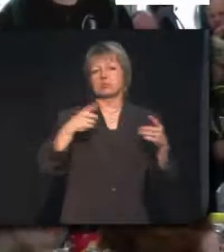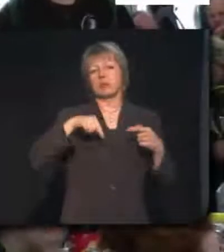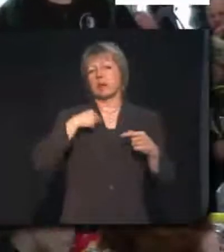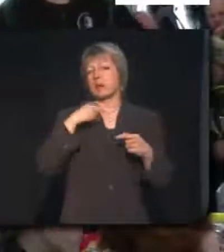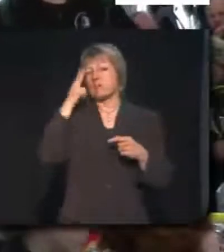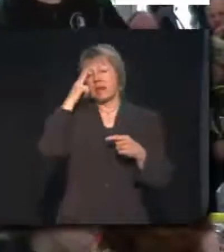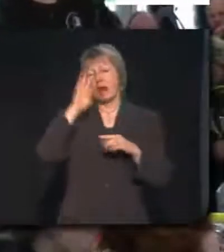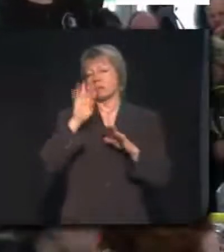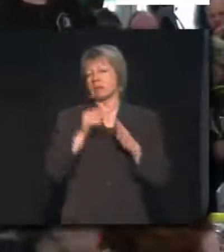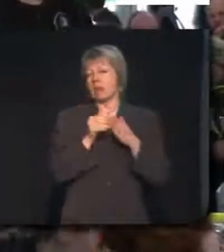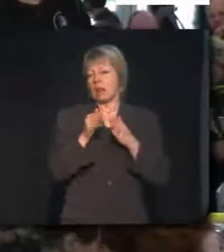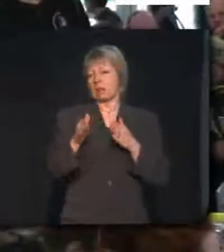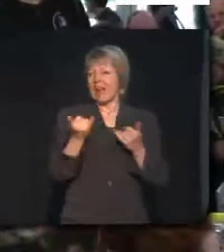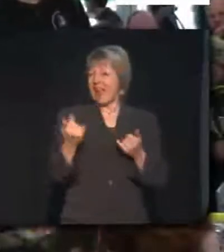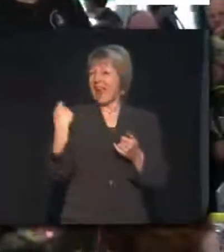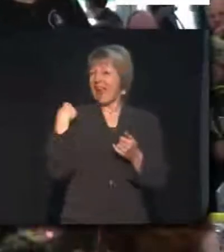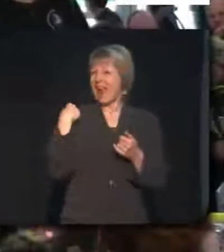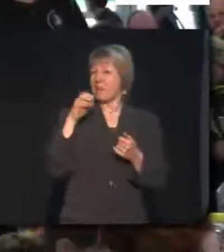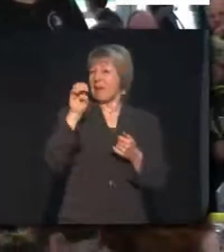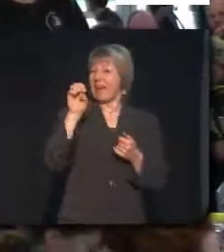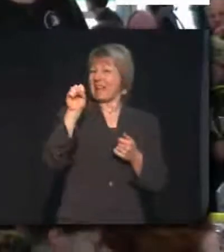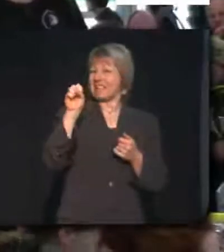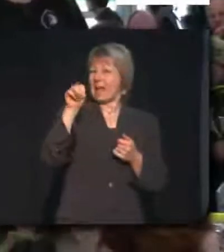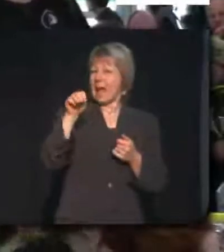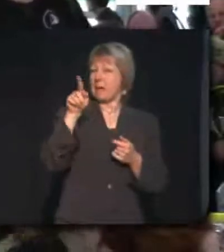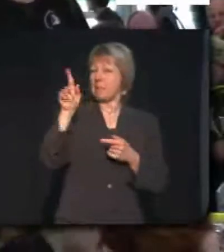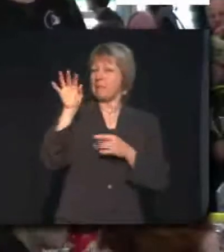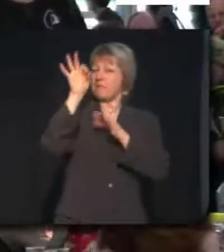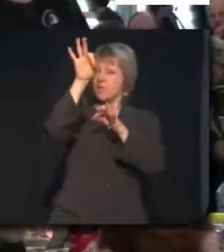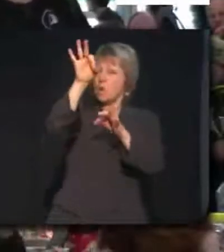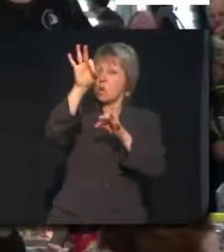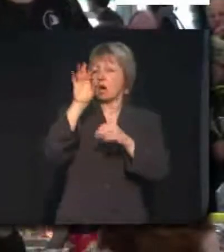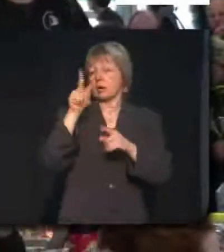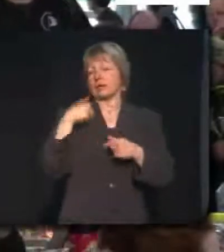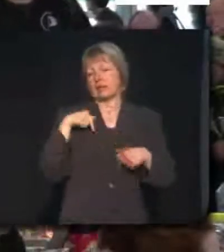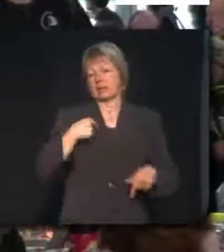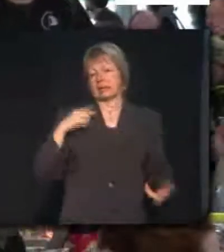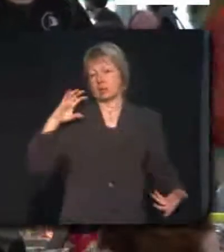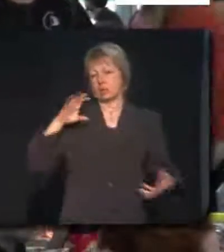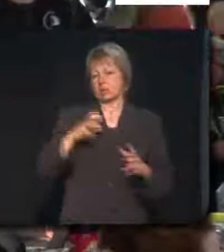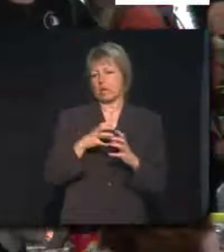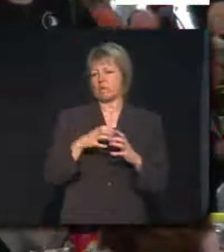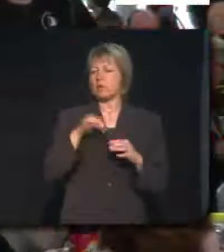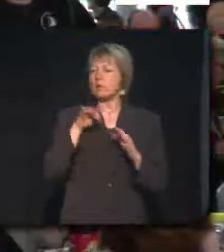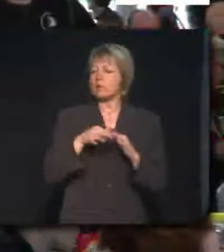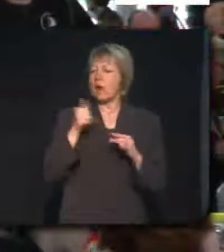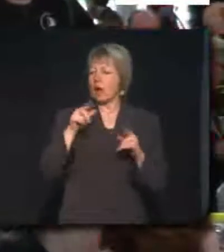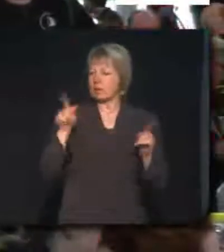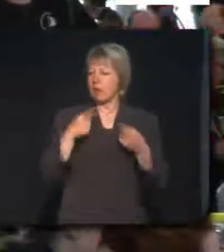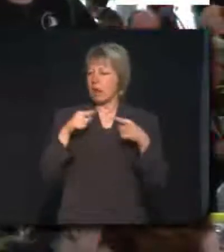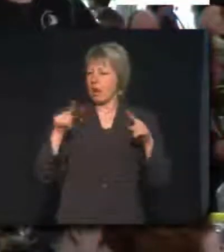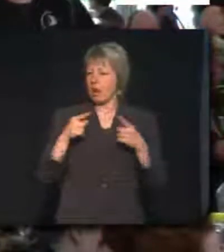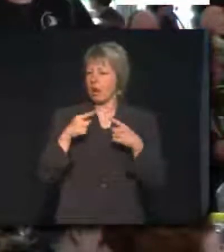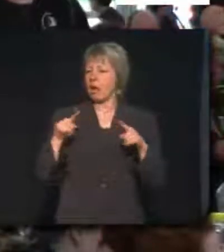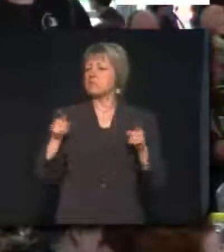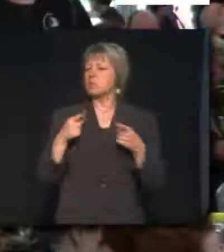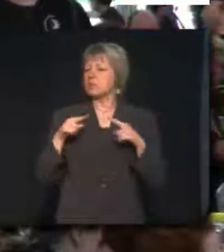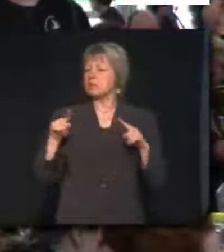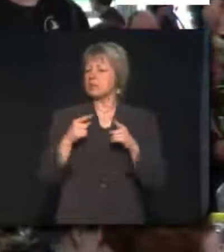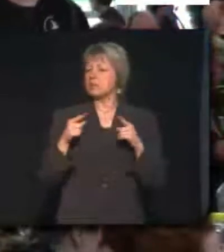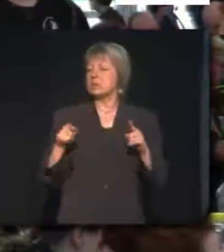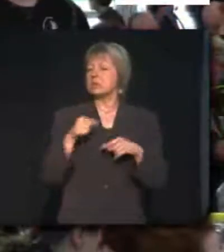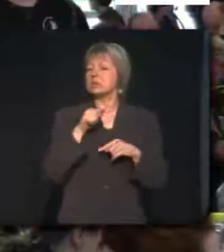ESM befürwortet ich fasse das mal zusammen da gibt's ein schönes Musikstück von Tobak das ist